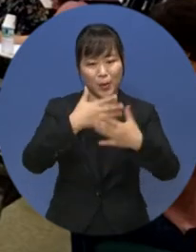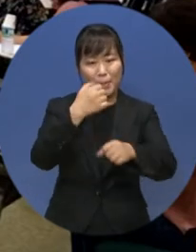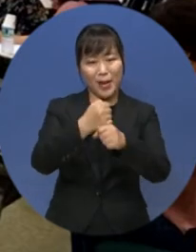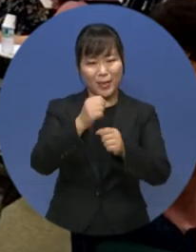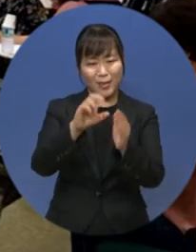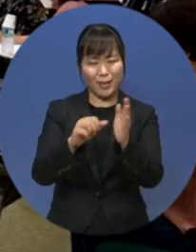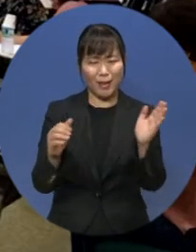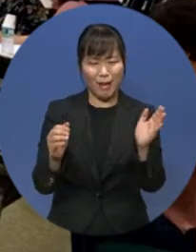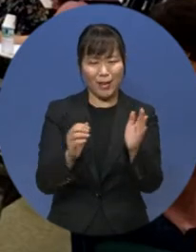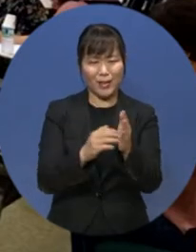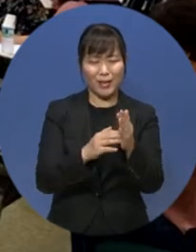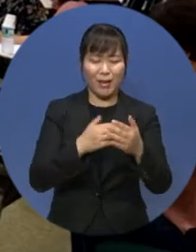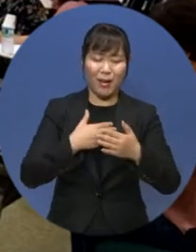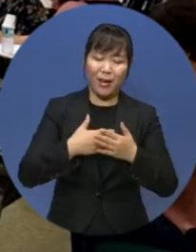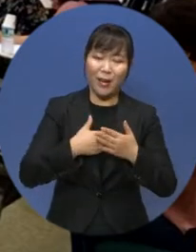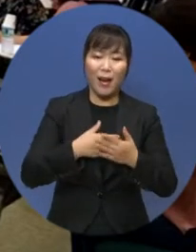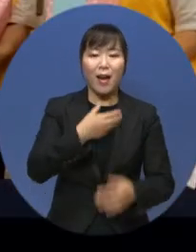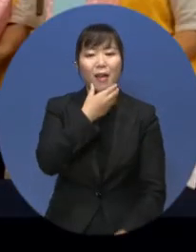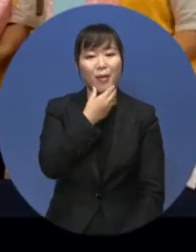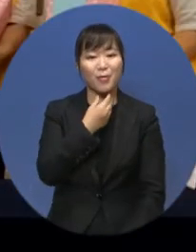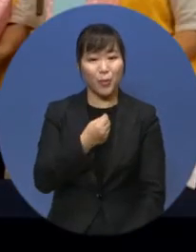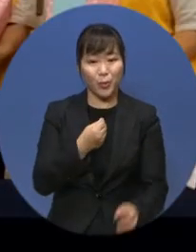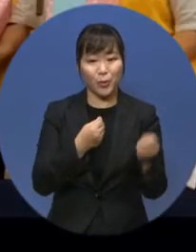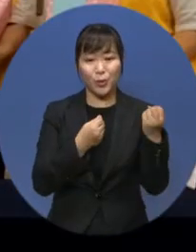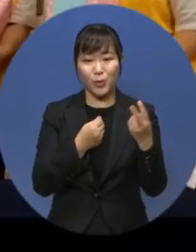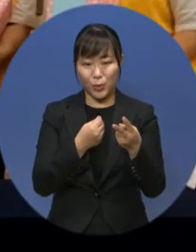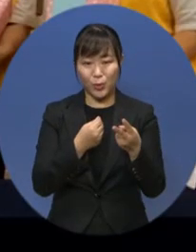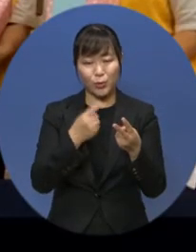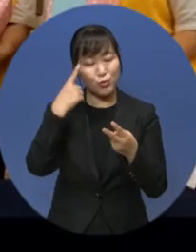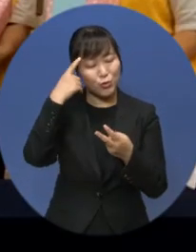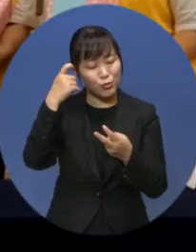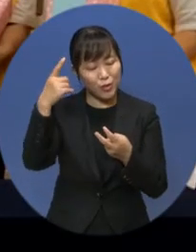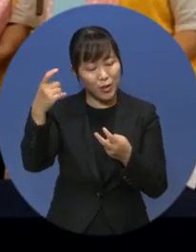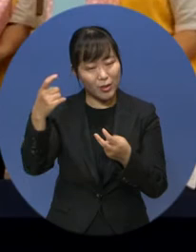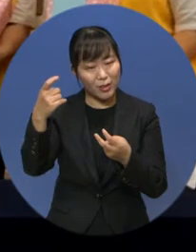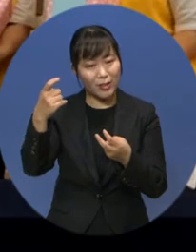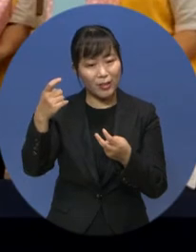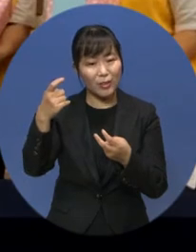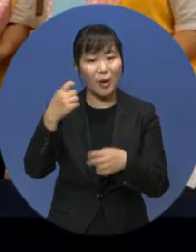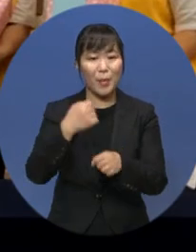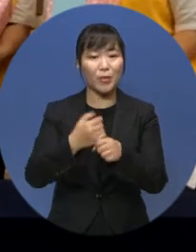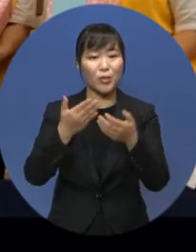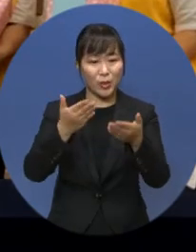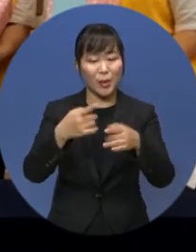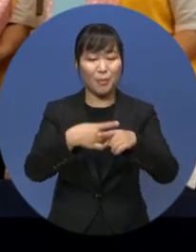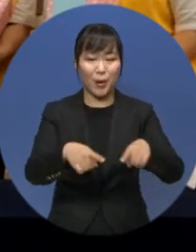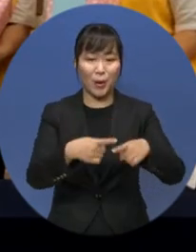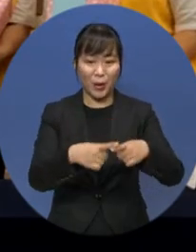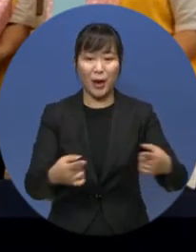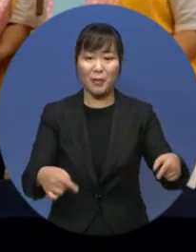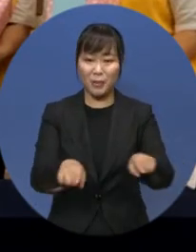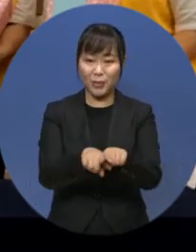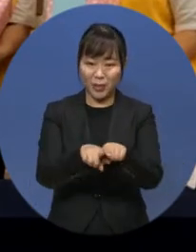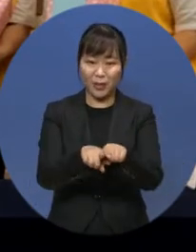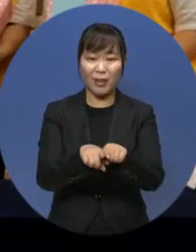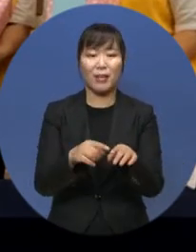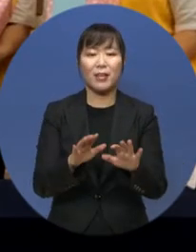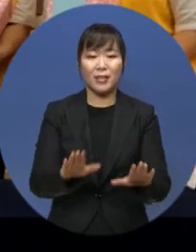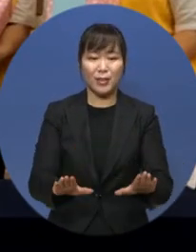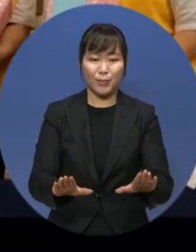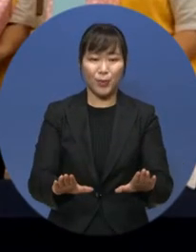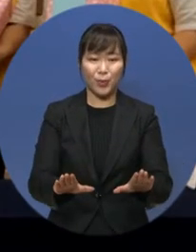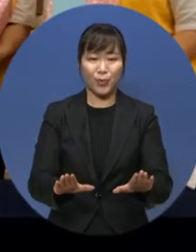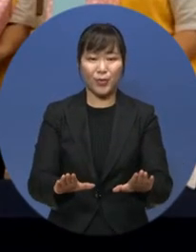그 순간까지 많은 설렘과 행복, 추억의 순간으로 만들어주었다는 평가와 함께